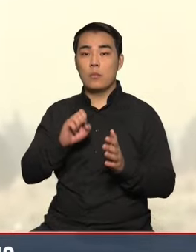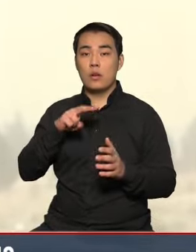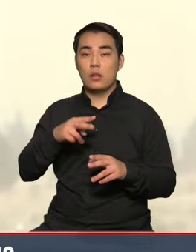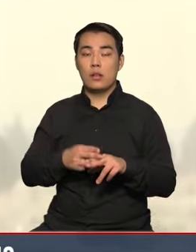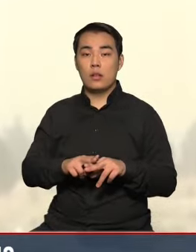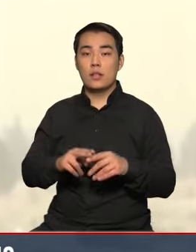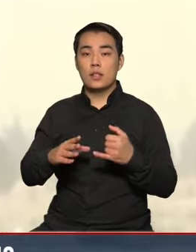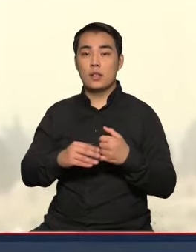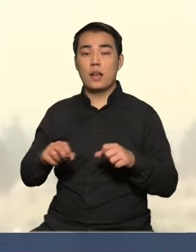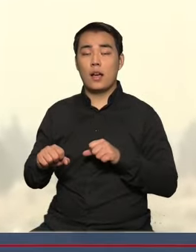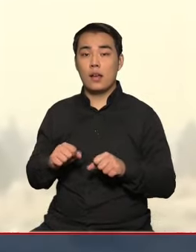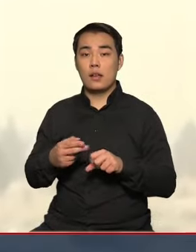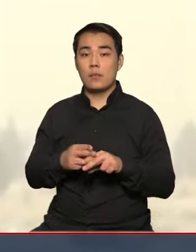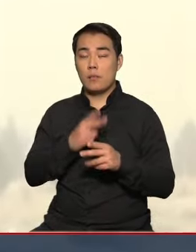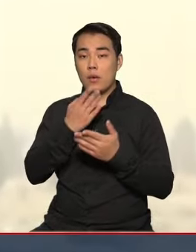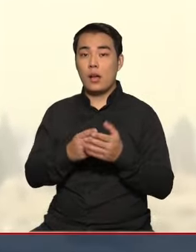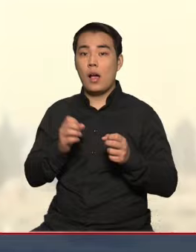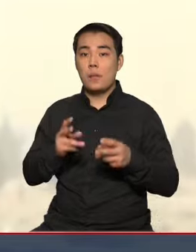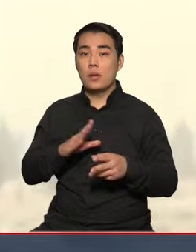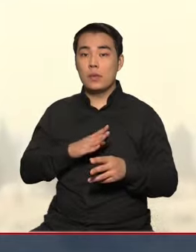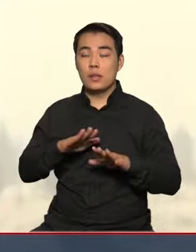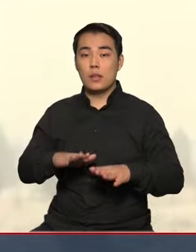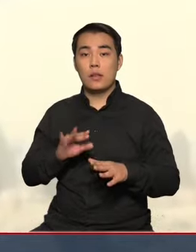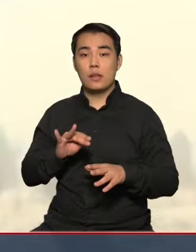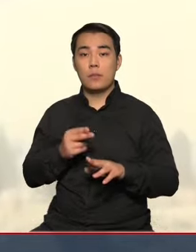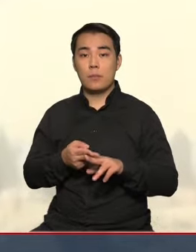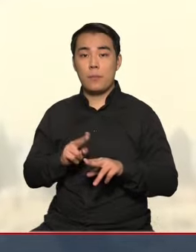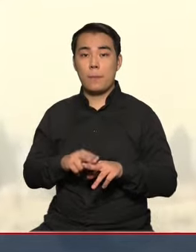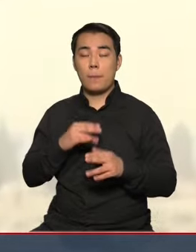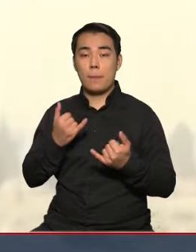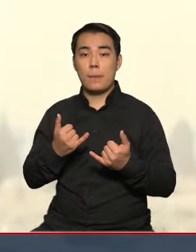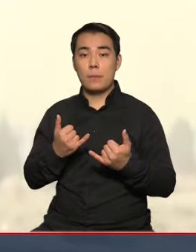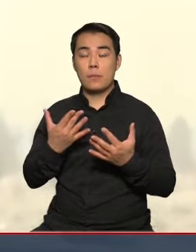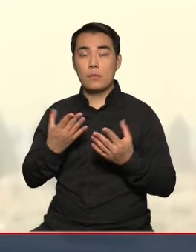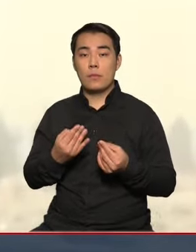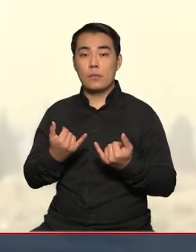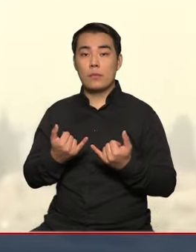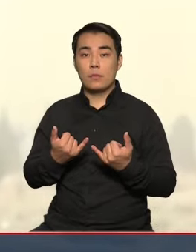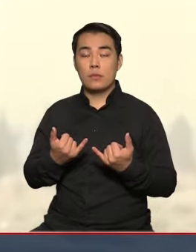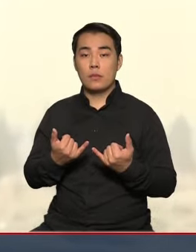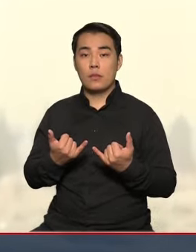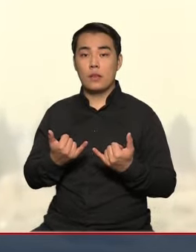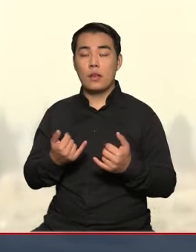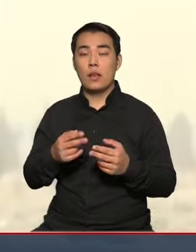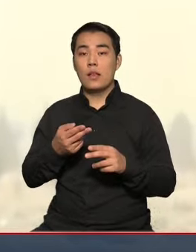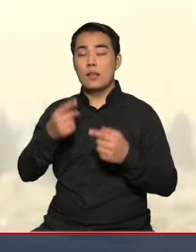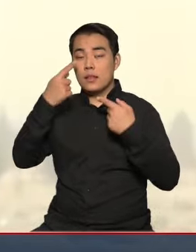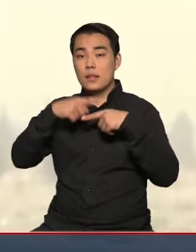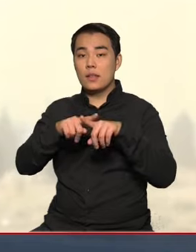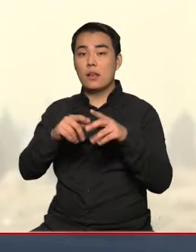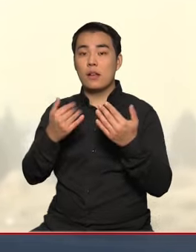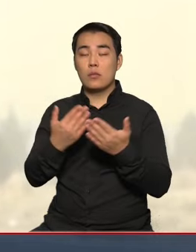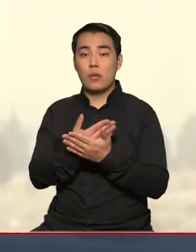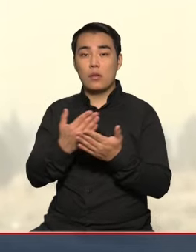жер сілкінісі қауіпті аймақта орналасқан. Сол себептен де қазіргі таңда сейсмологиялық станцияның ақпаратына сәйкес